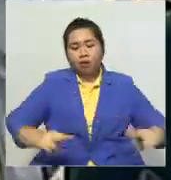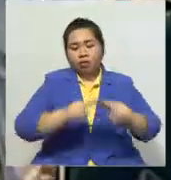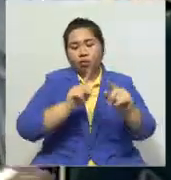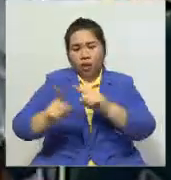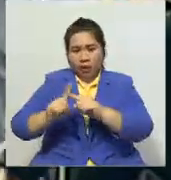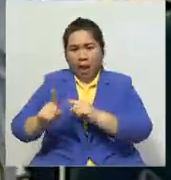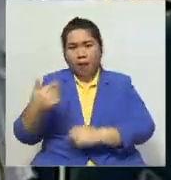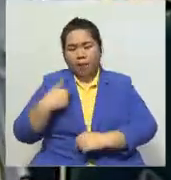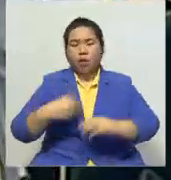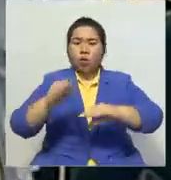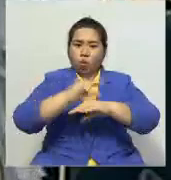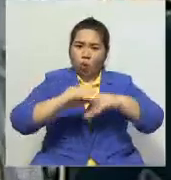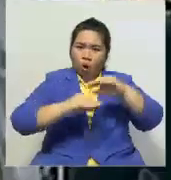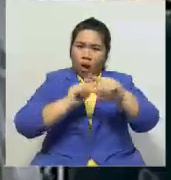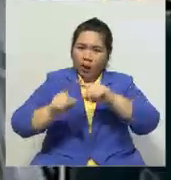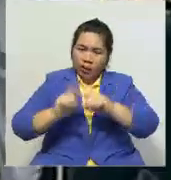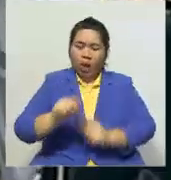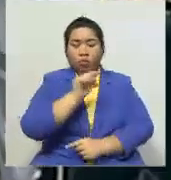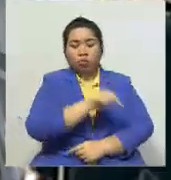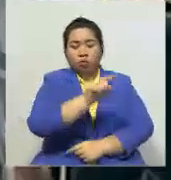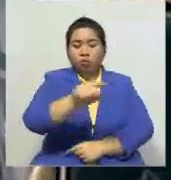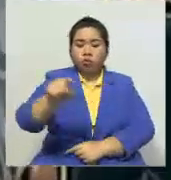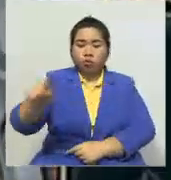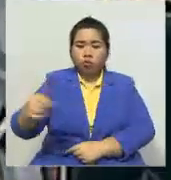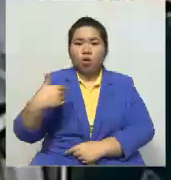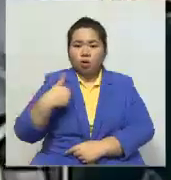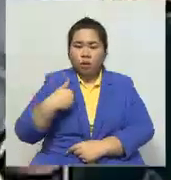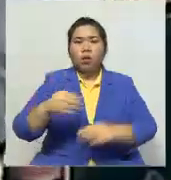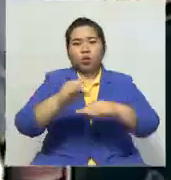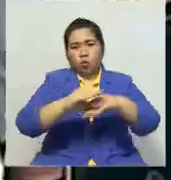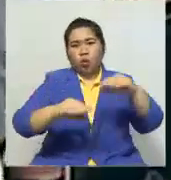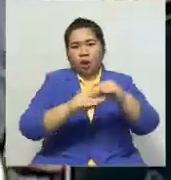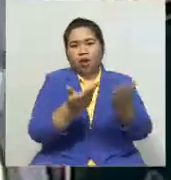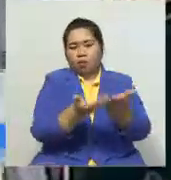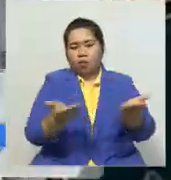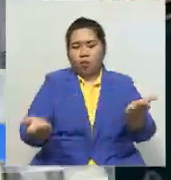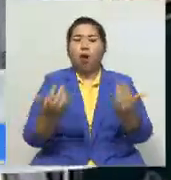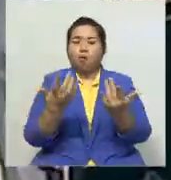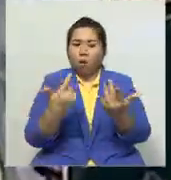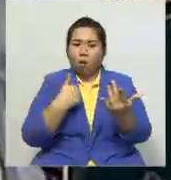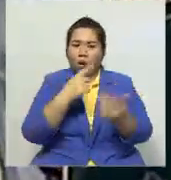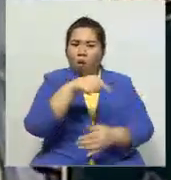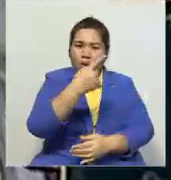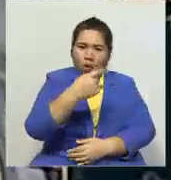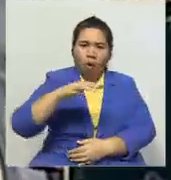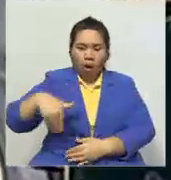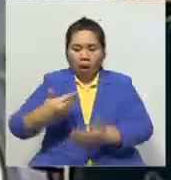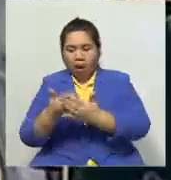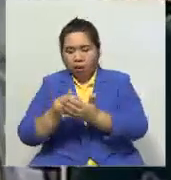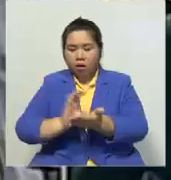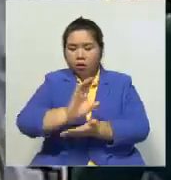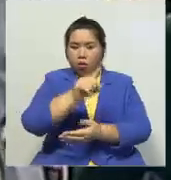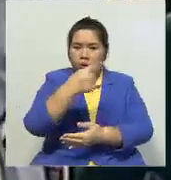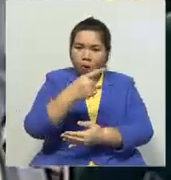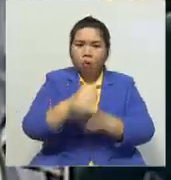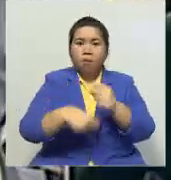จะอยู่ในตรงนั้นมานะพื้นที่นนท์พื้นที่นี้พื้นที่เขาเรียบเรียงมาแล้วเดี๋ยวผมก็จะจัดระเบียบให้ว่าตรงไหนมันจะใช้เงินตรงไหนตรงไหนจะทำได้ปี